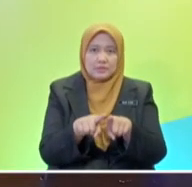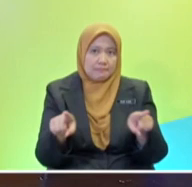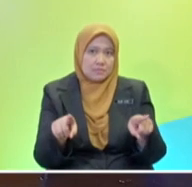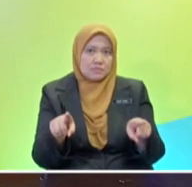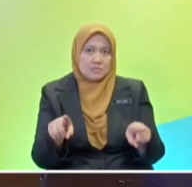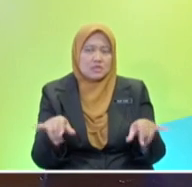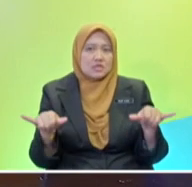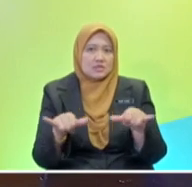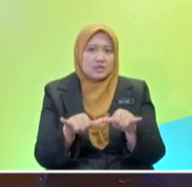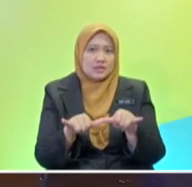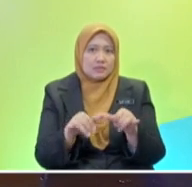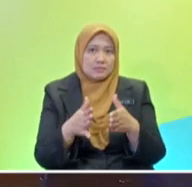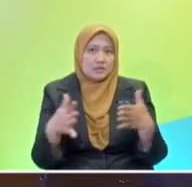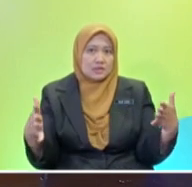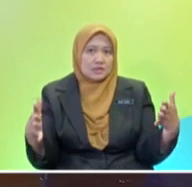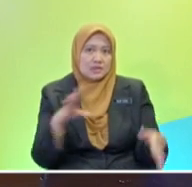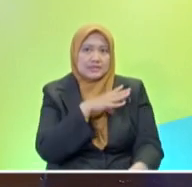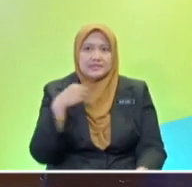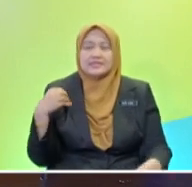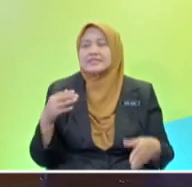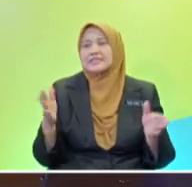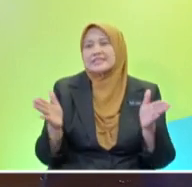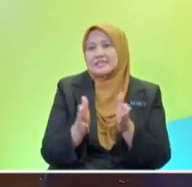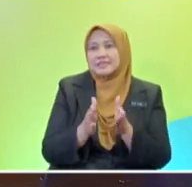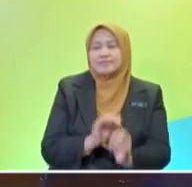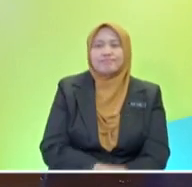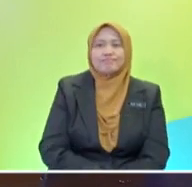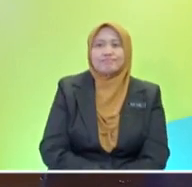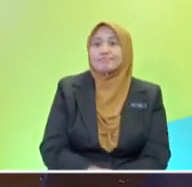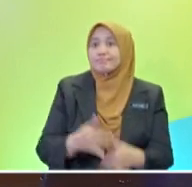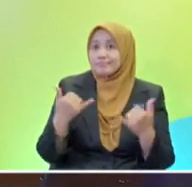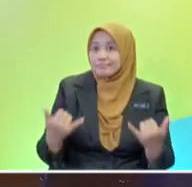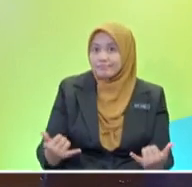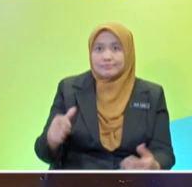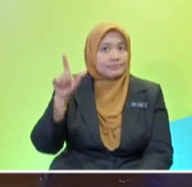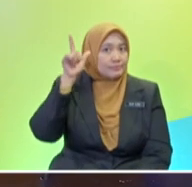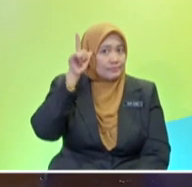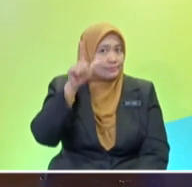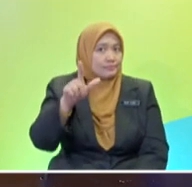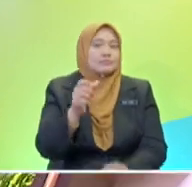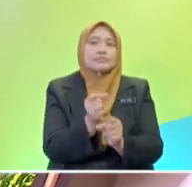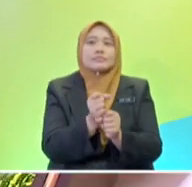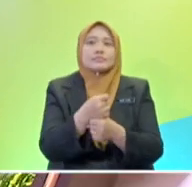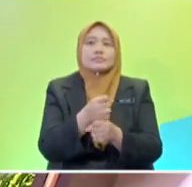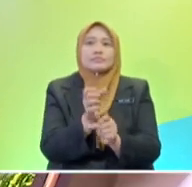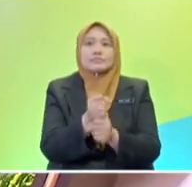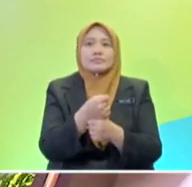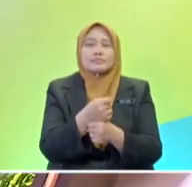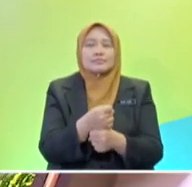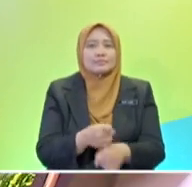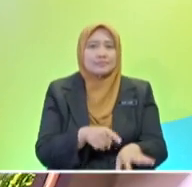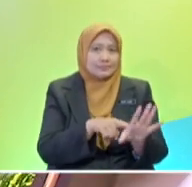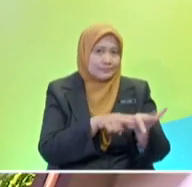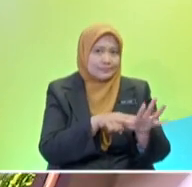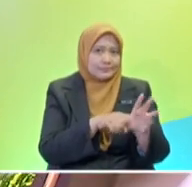kita lihat bentuk-bentuk daun. Okey, bentuk-bentuk daun dia ada yang macam ni. Tengok